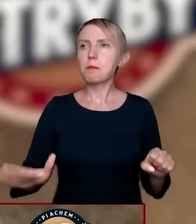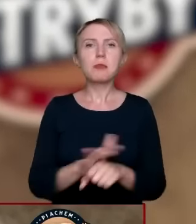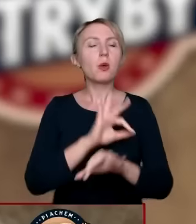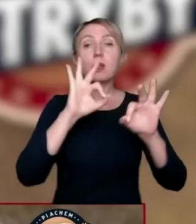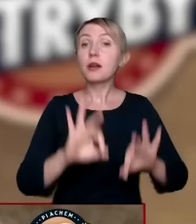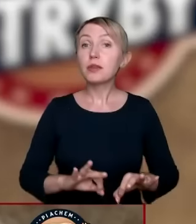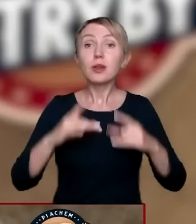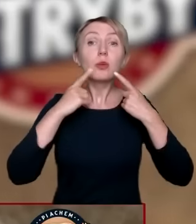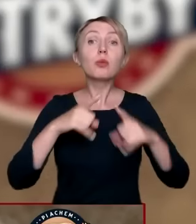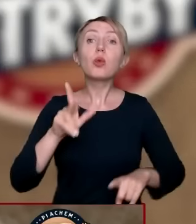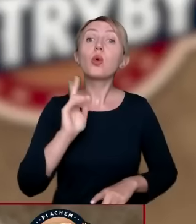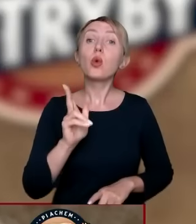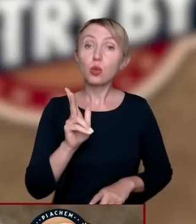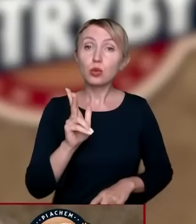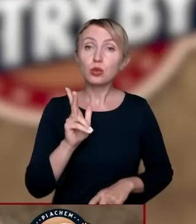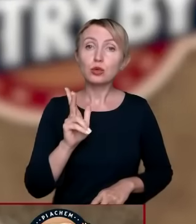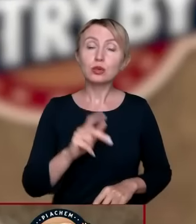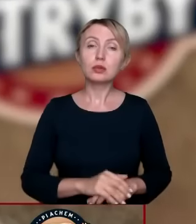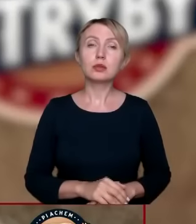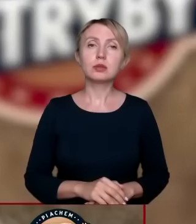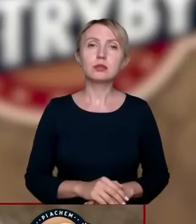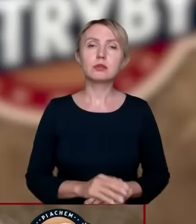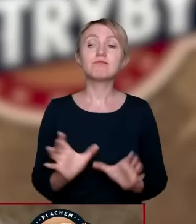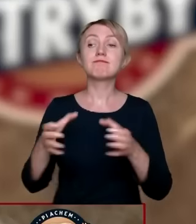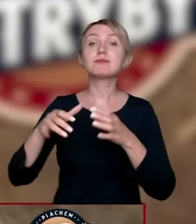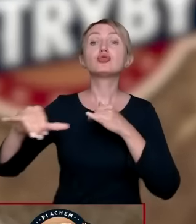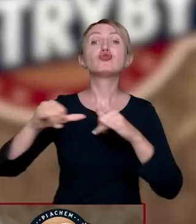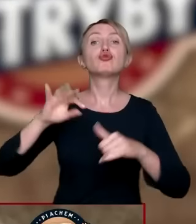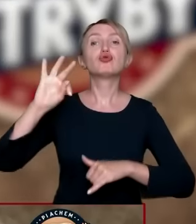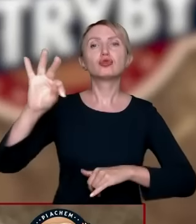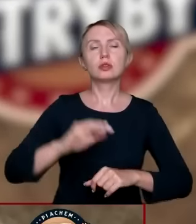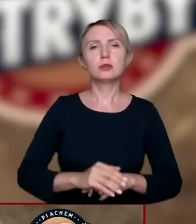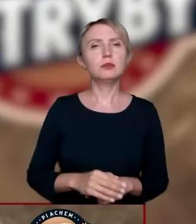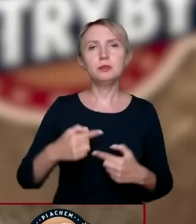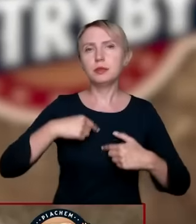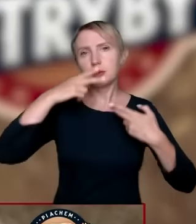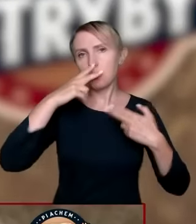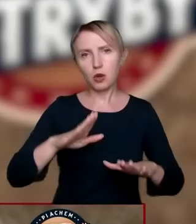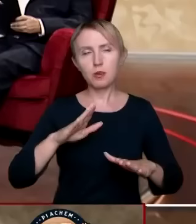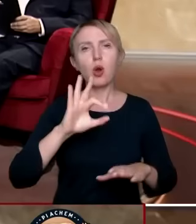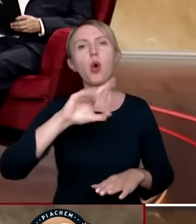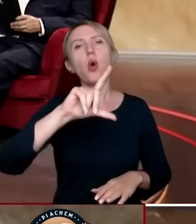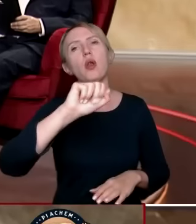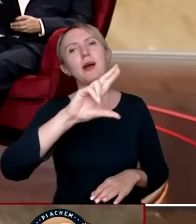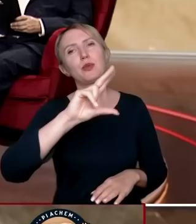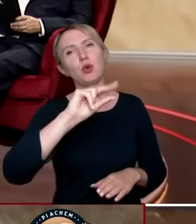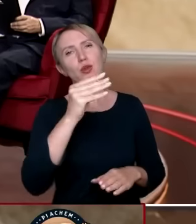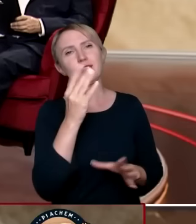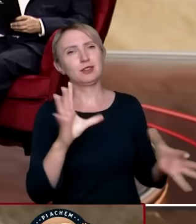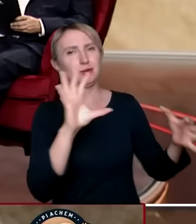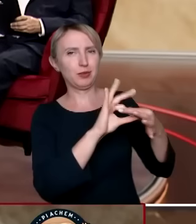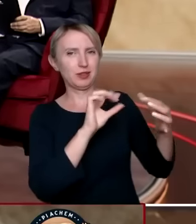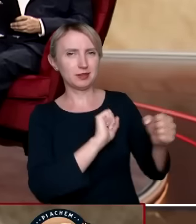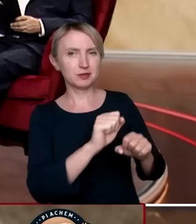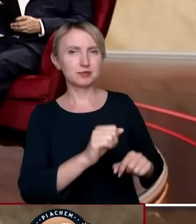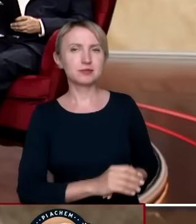to i odpowiedzialność ponosi ekipa rządząca. Nie przedstawiliśmy, bo jest z nami Ola Prorok. Oczywiście jest z nami Ola